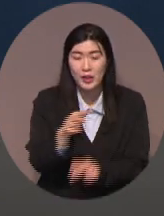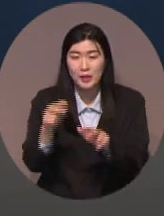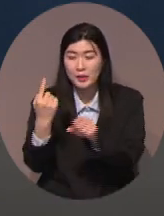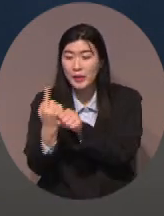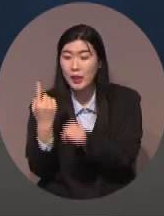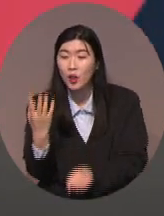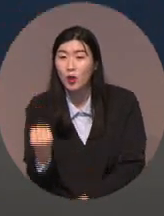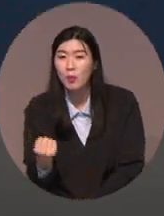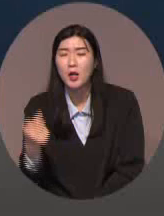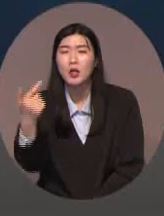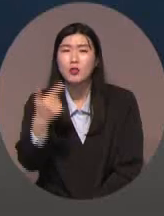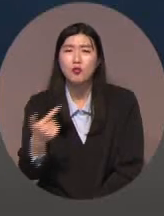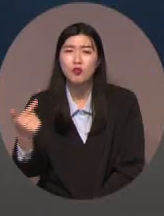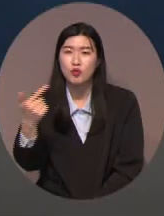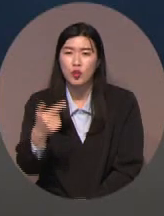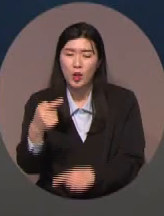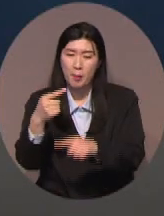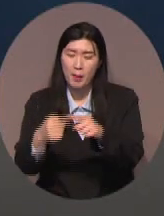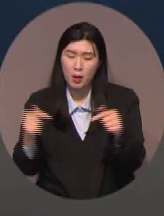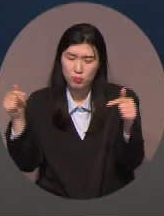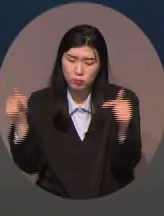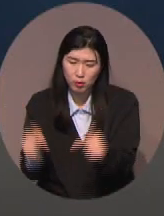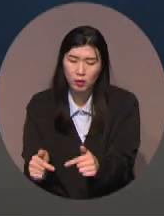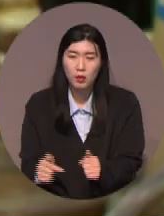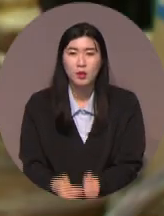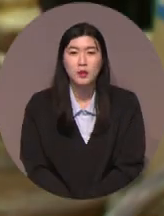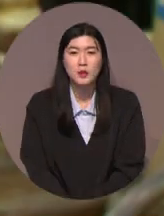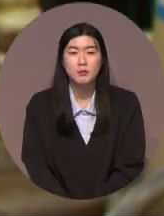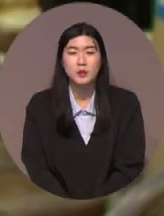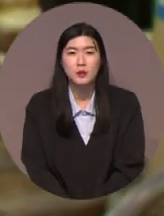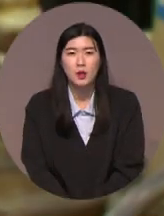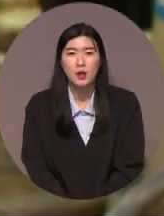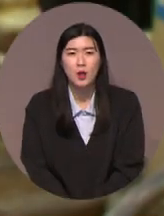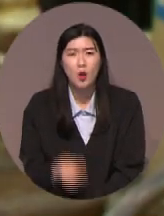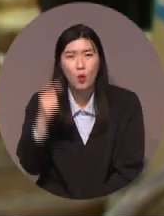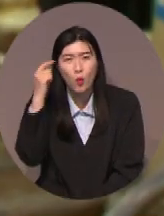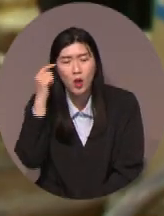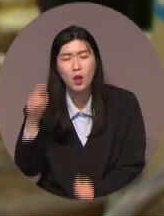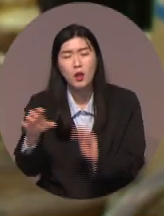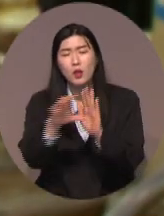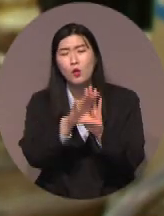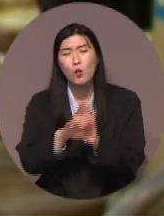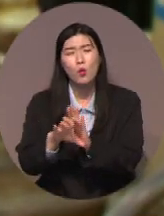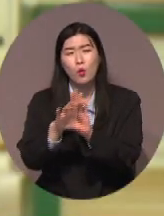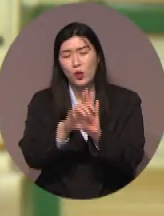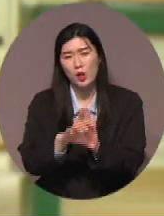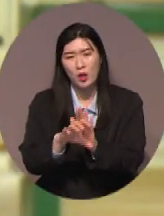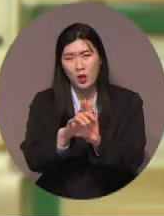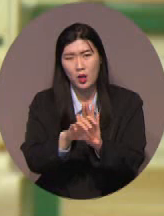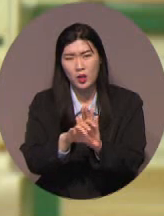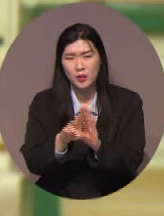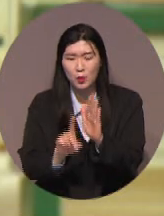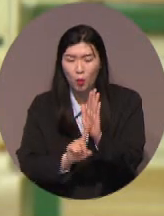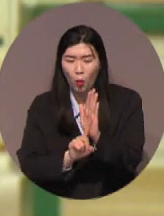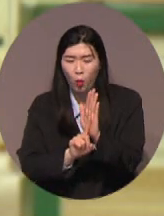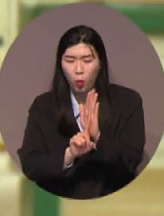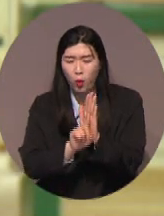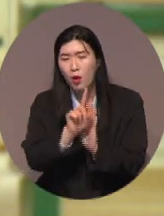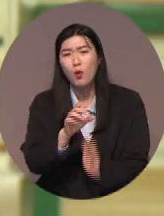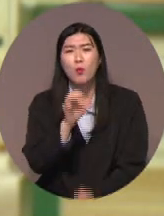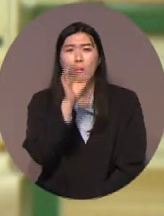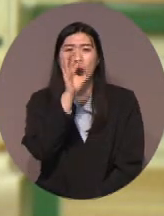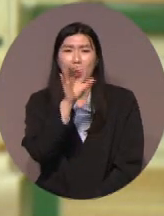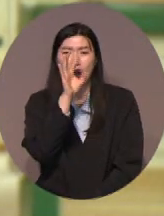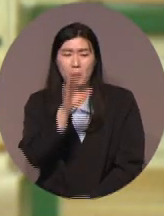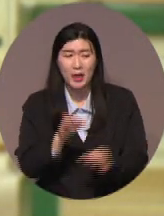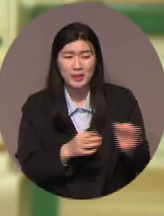지난해 6,000원대로 절반 이하로 떨어졌습니다. 코로나19 여파로 뚝 떨어진 소비조차 좀처럼 살아나지 않아